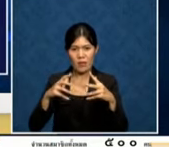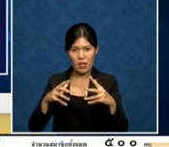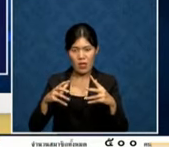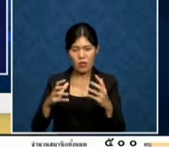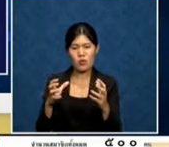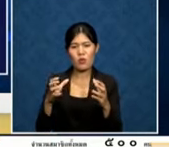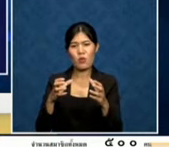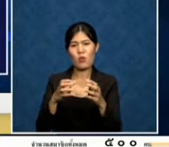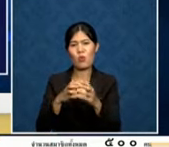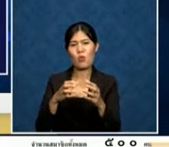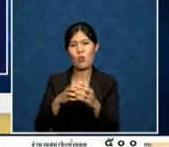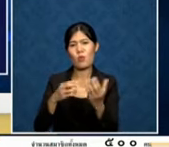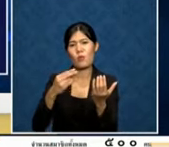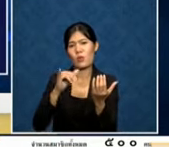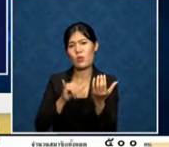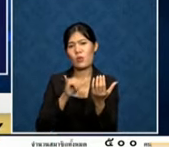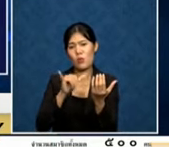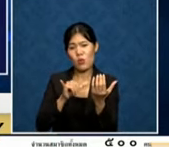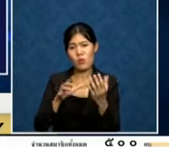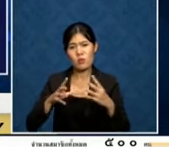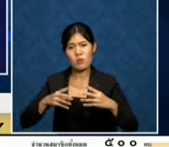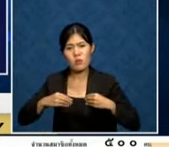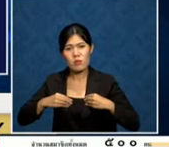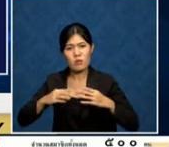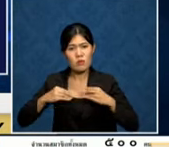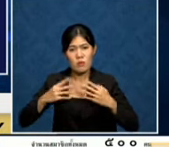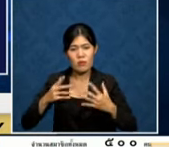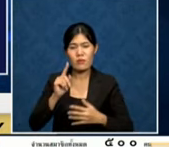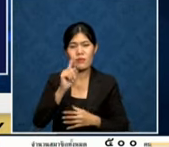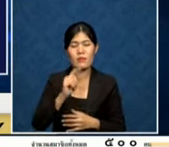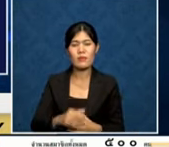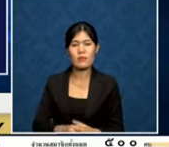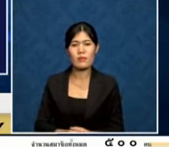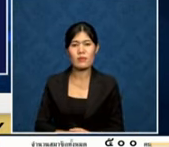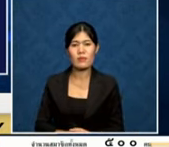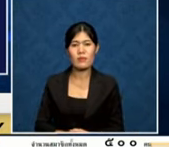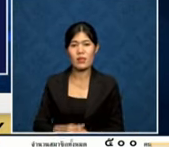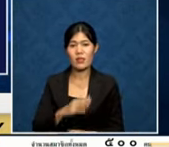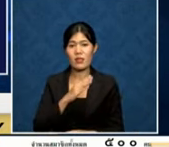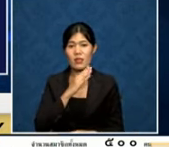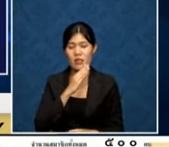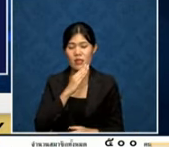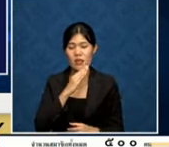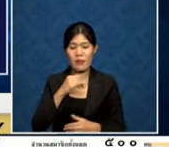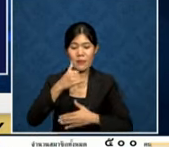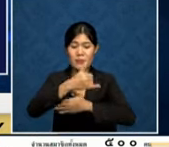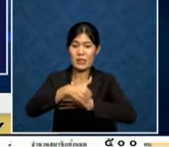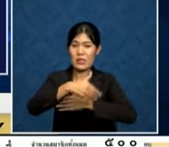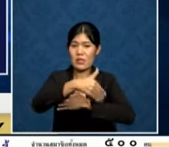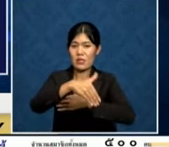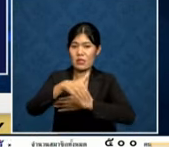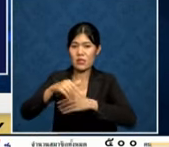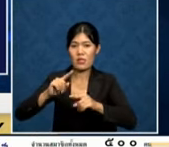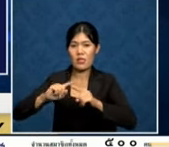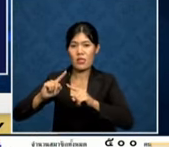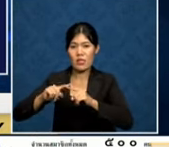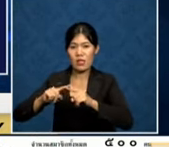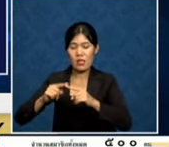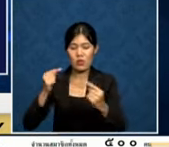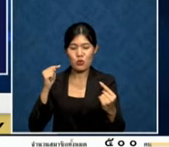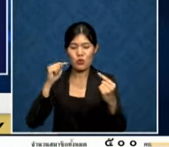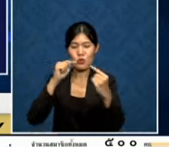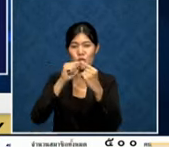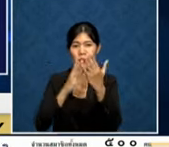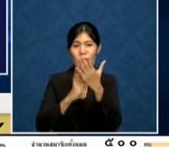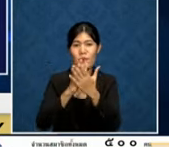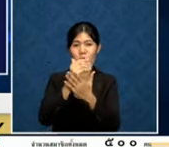ยอมรับหรือไม่ยอมรับครับสุดท้ายครับถ้าแต่ละประเทศจะบรรลุเป้าหมาย Nซีโลของตัวเองเนี่ยราย